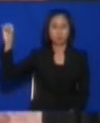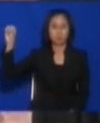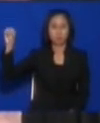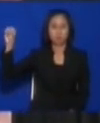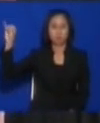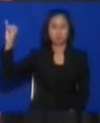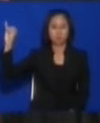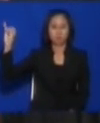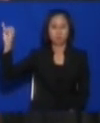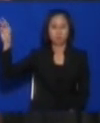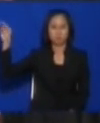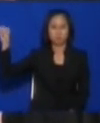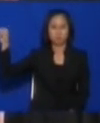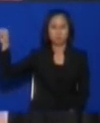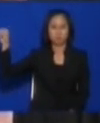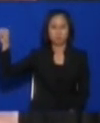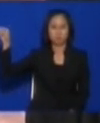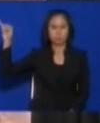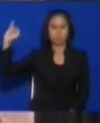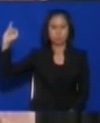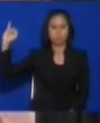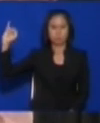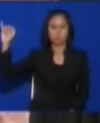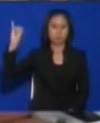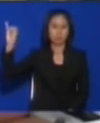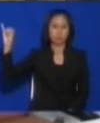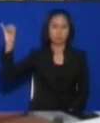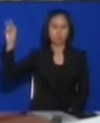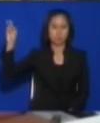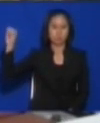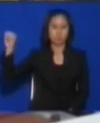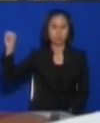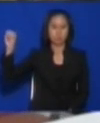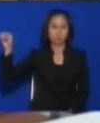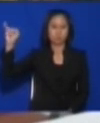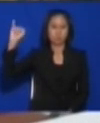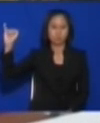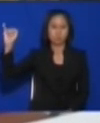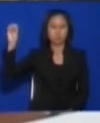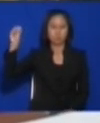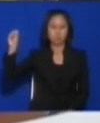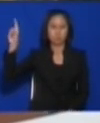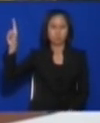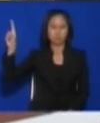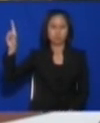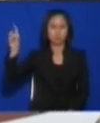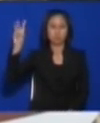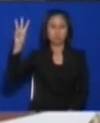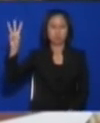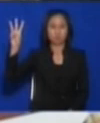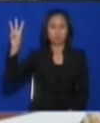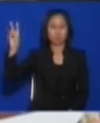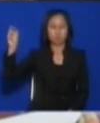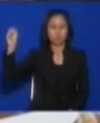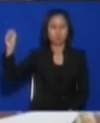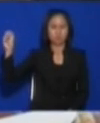diawali dengan paslon nomor MP3 menit dimulai dari sekarang